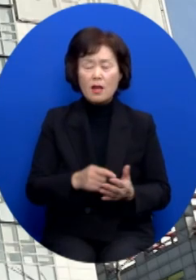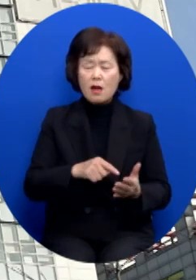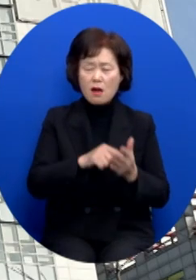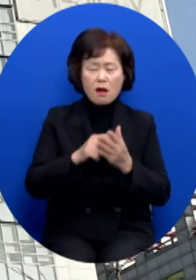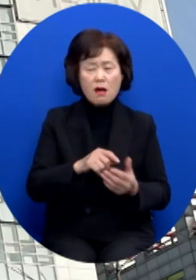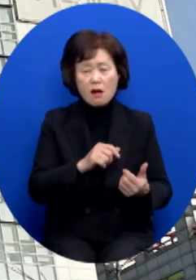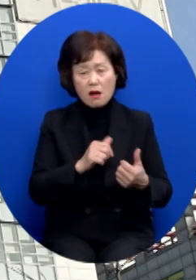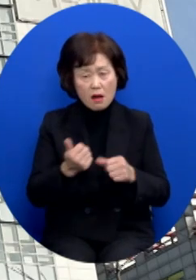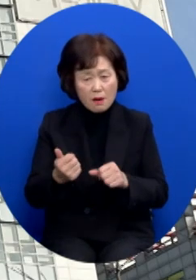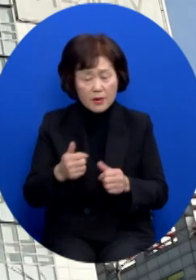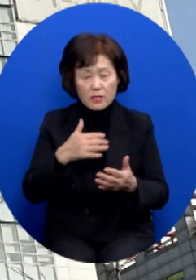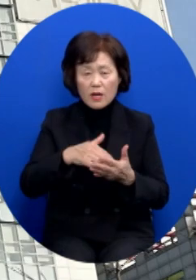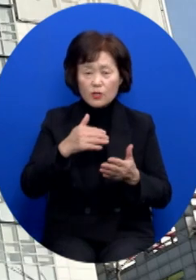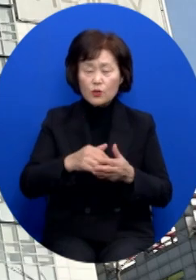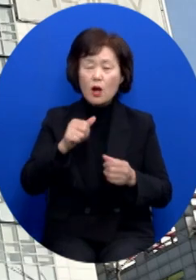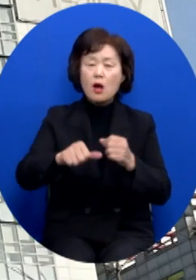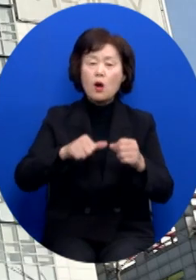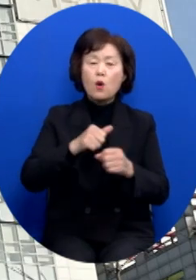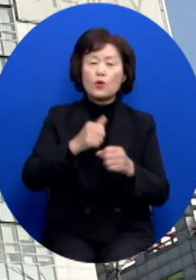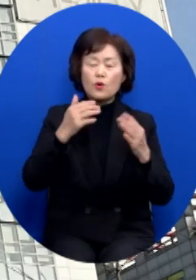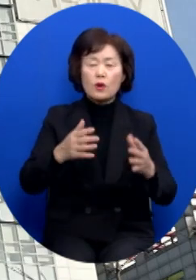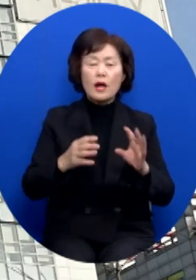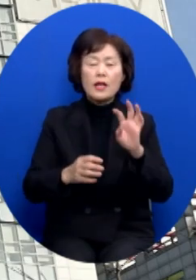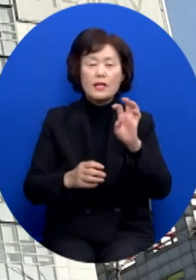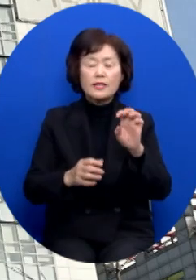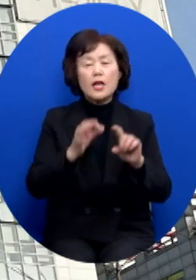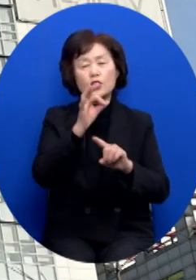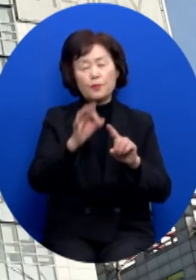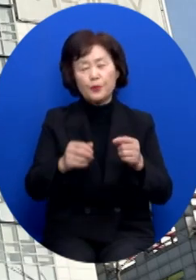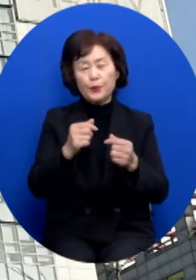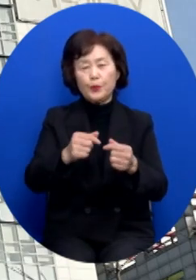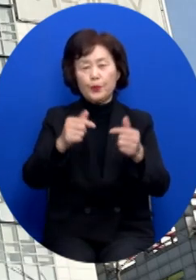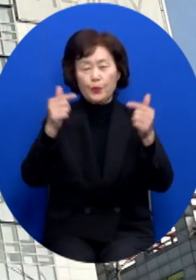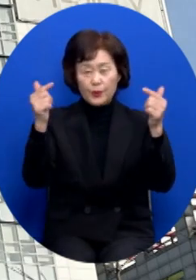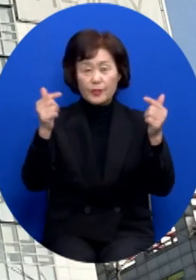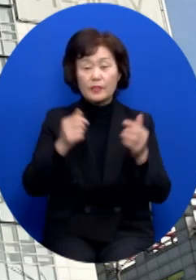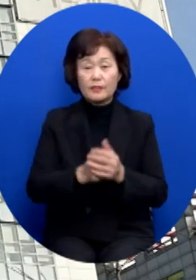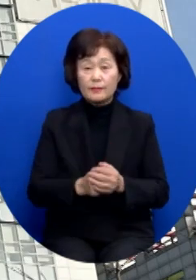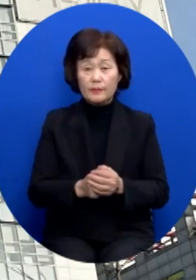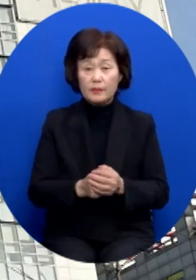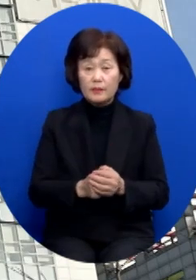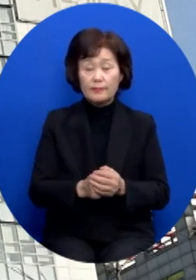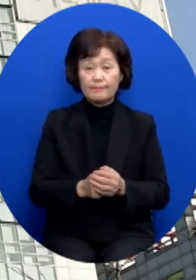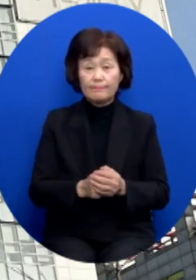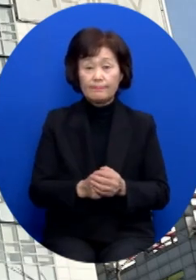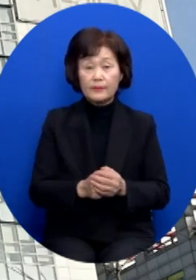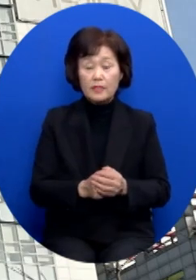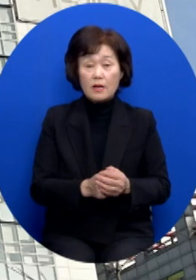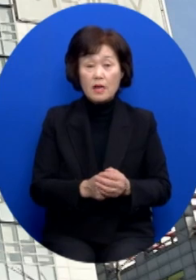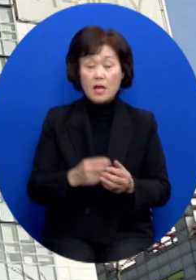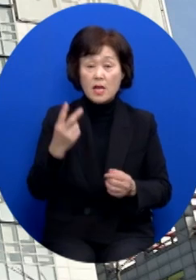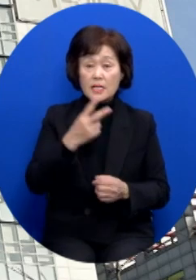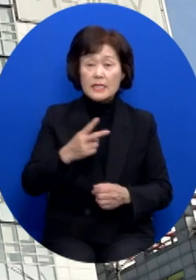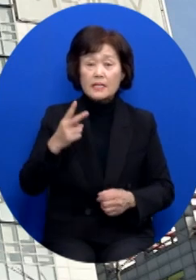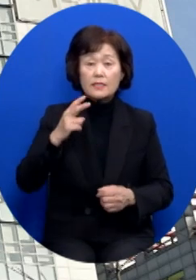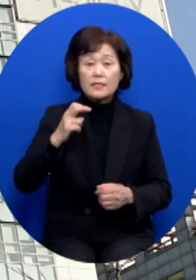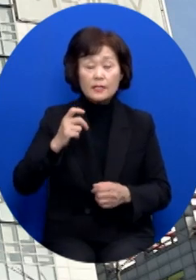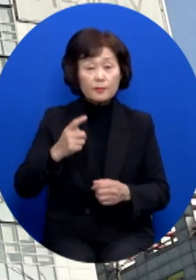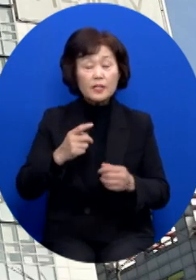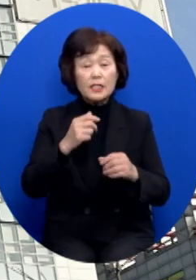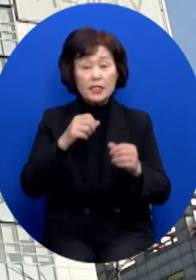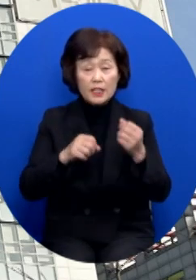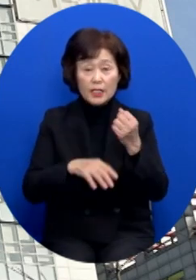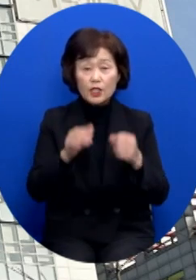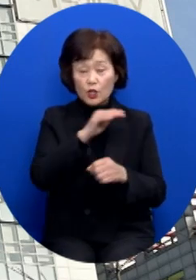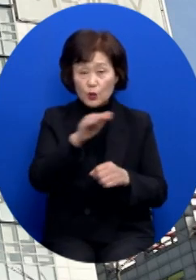고독사 사망자가 5년 새 40% 증가한 것으로 나타났습니다. 목회데이터 연구소에 따르면 지난 2021년 기준